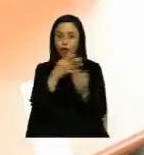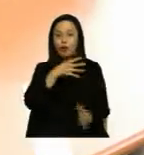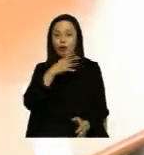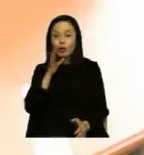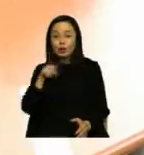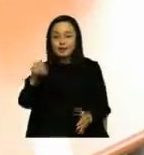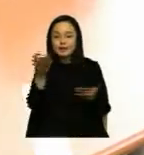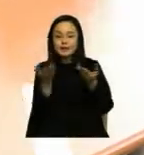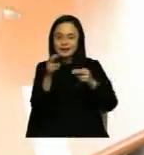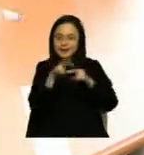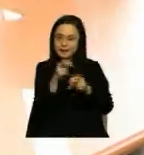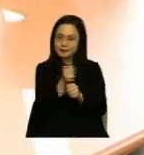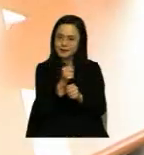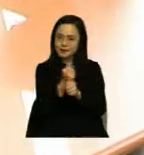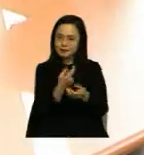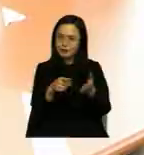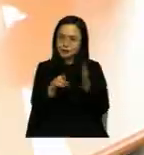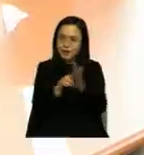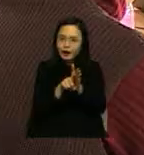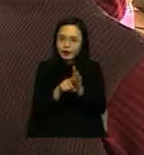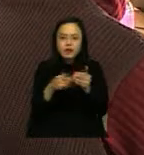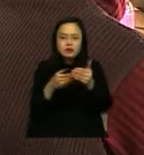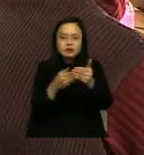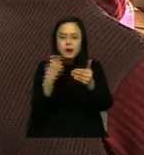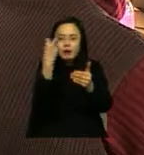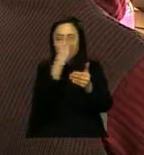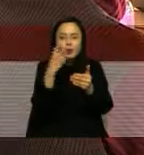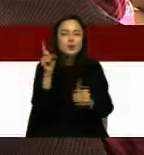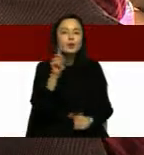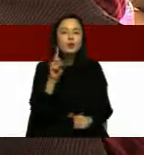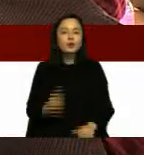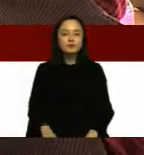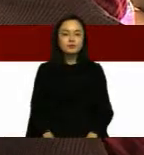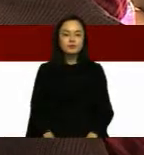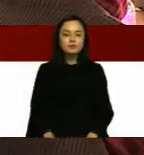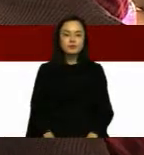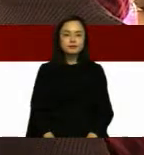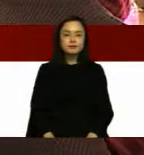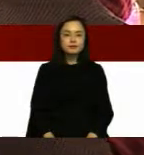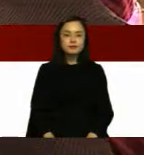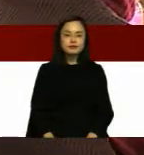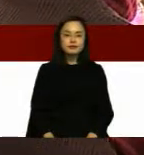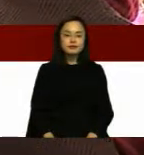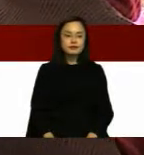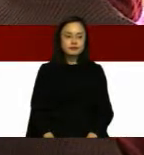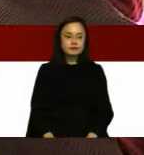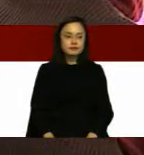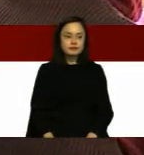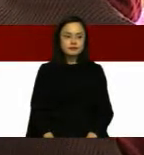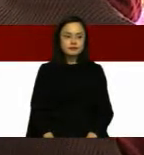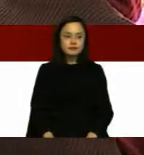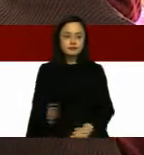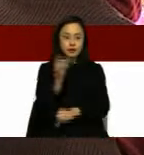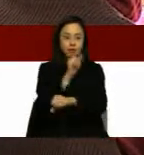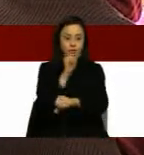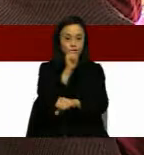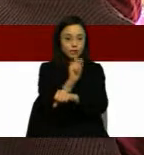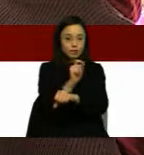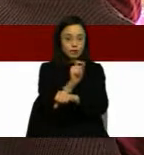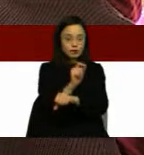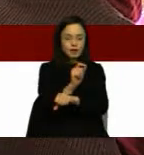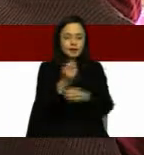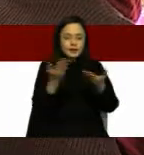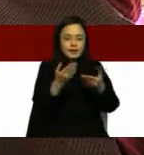건립 계획에 대한 점검도 이어집니다. 한 2, 3년 만에 자리를 옮기는 공무원이 아니라 취업